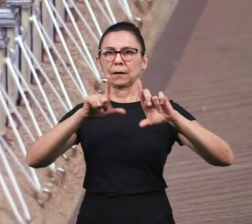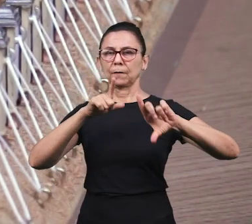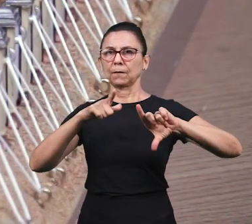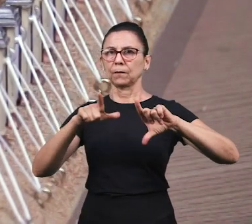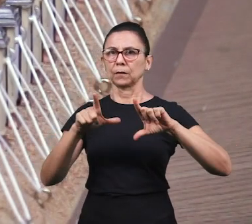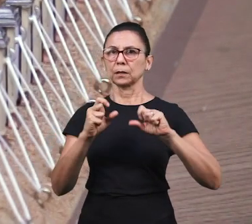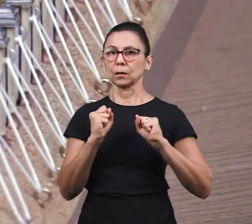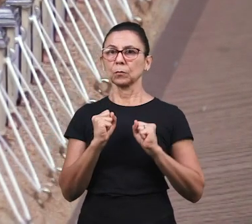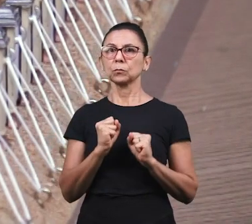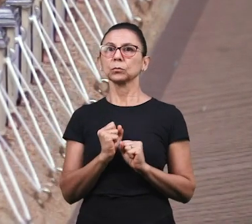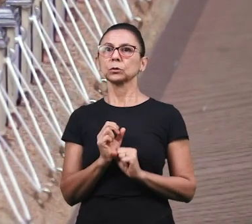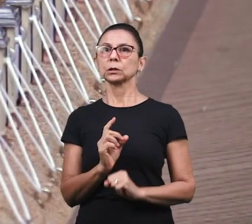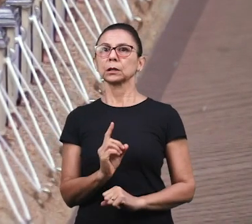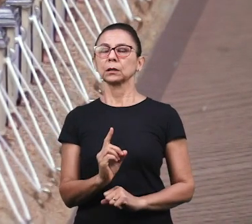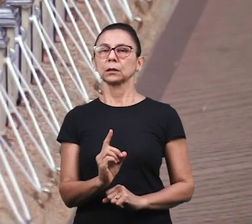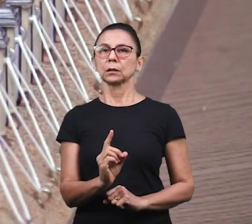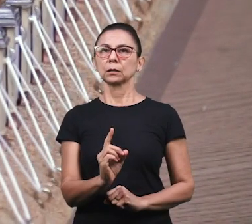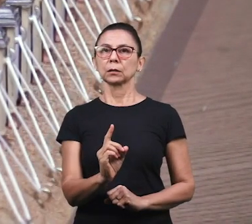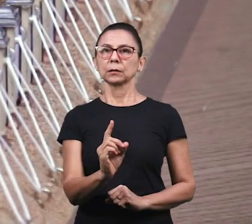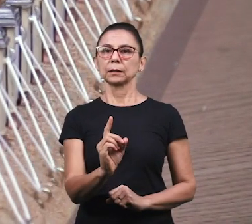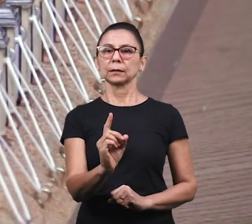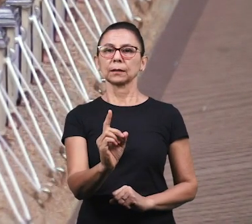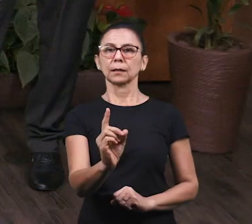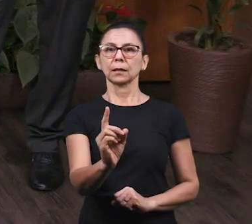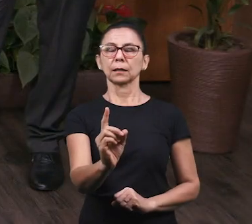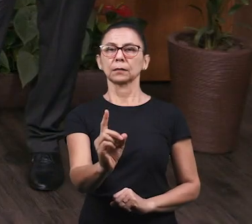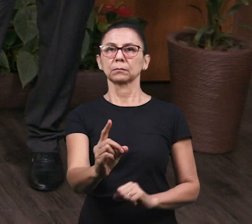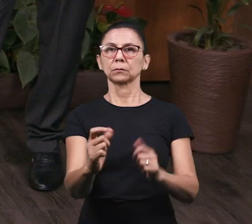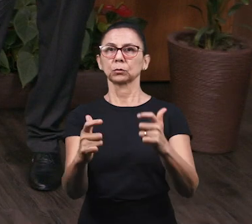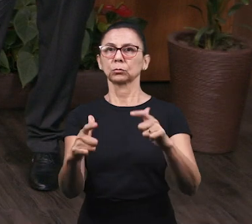pouvaient entrer dans le lieu saint.